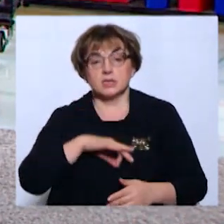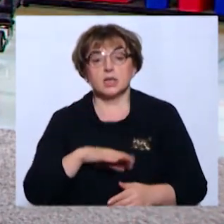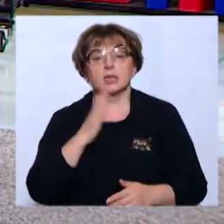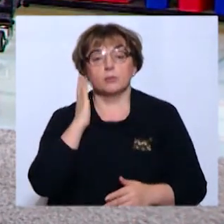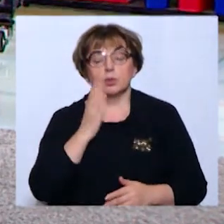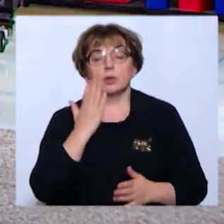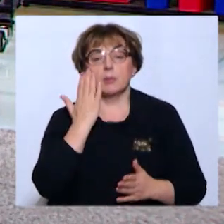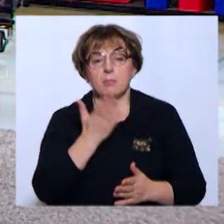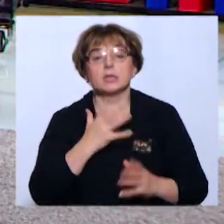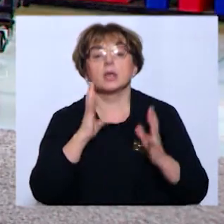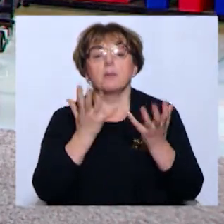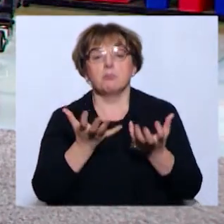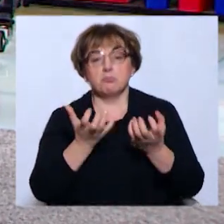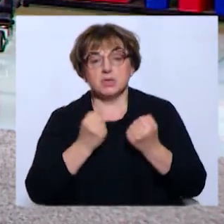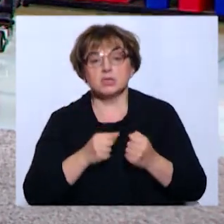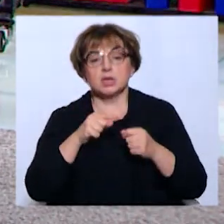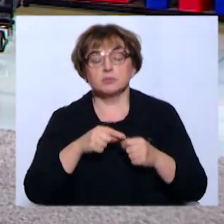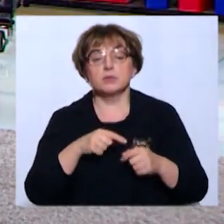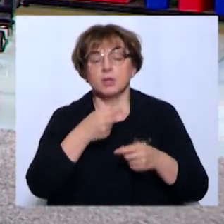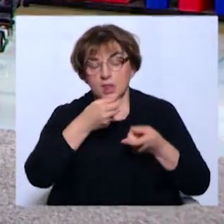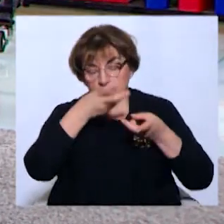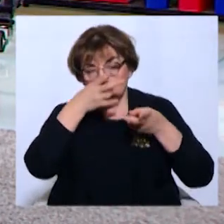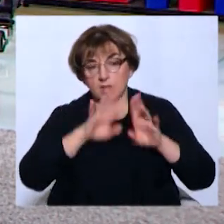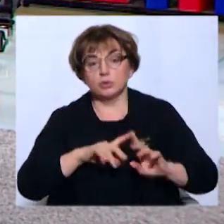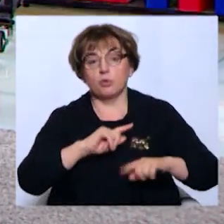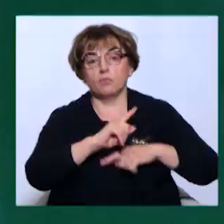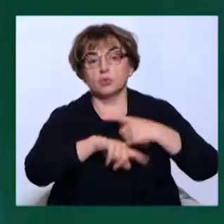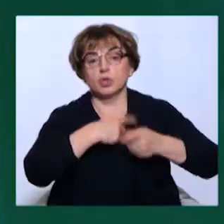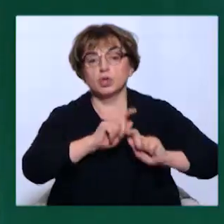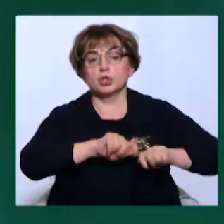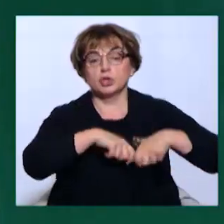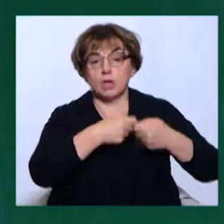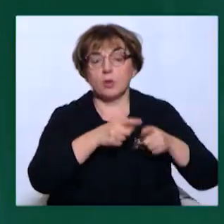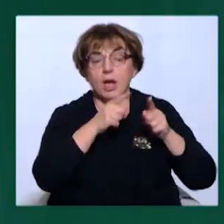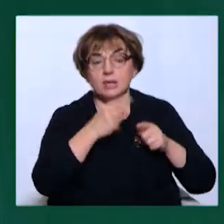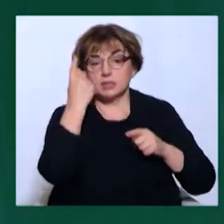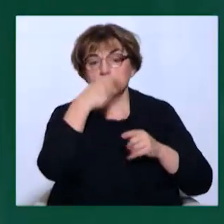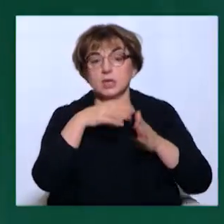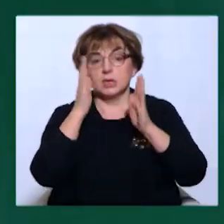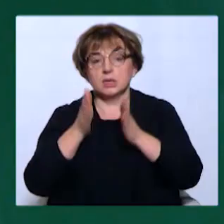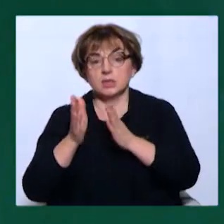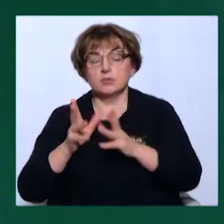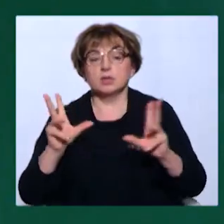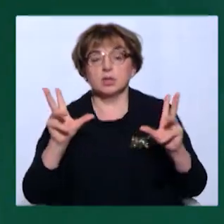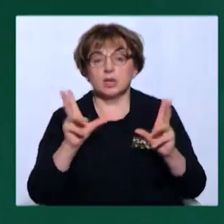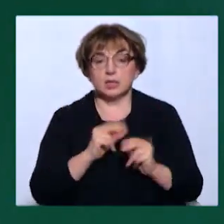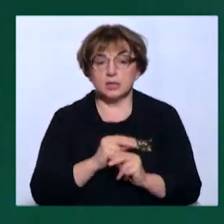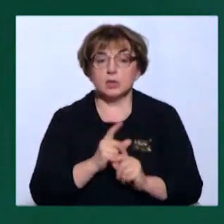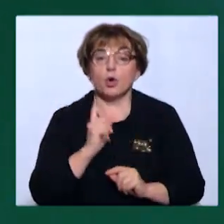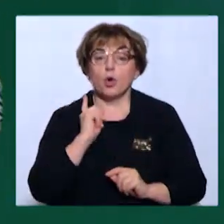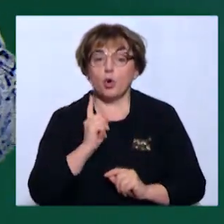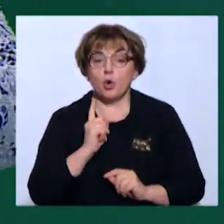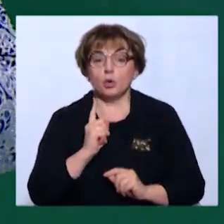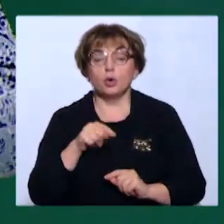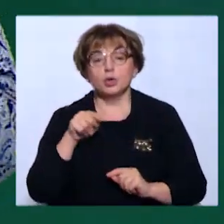და მას მისცემს საშუალებას დატოვოს შთამომავლობა, ასეთი ინდივიდი გადარჩება. ხოლო ის